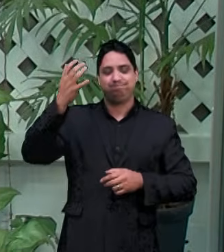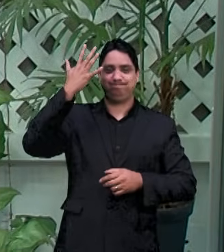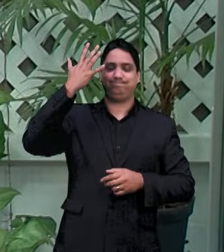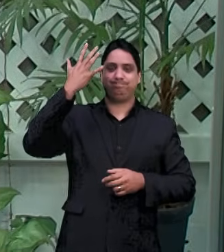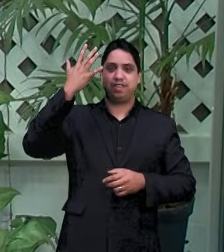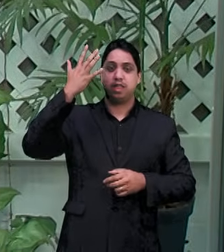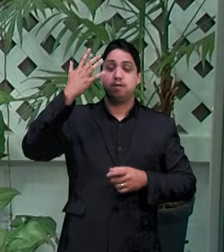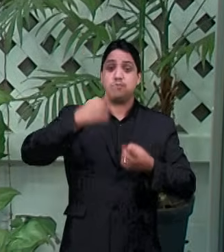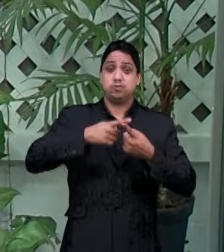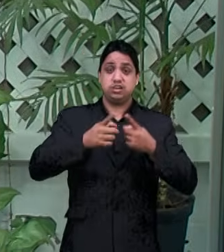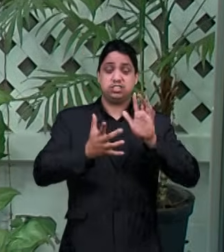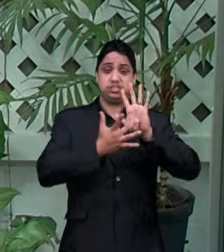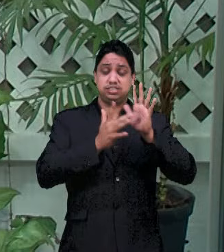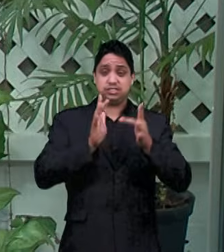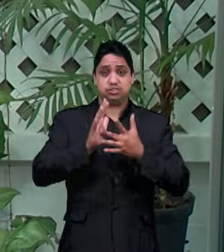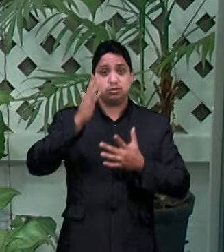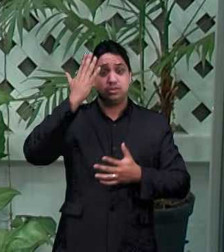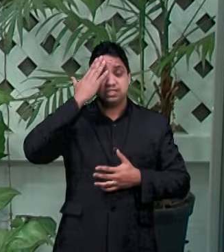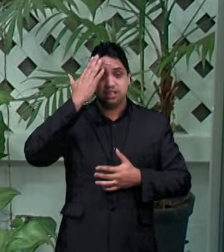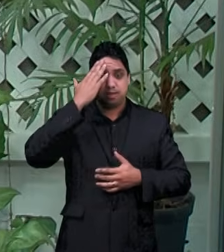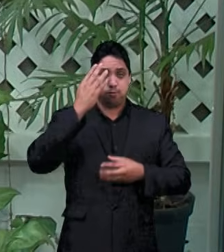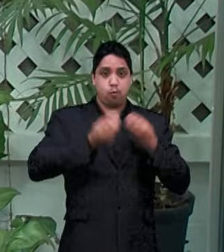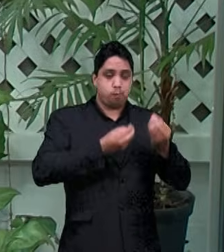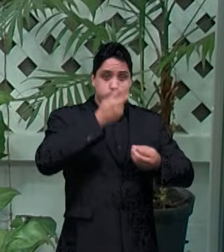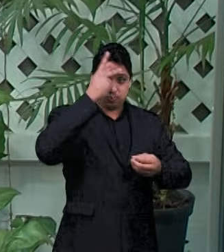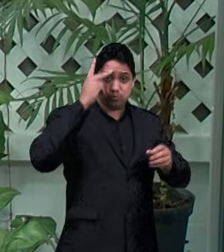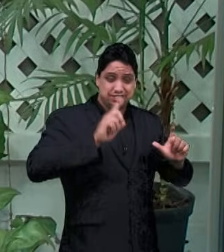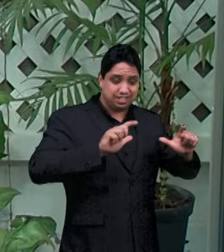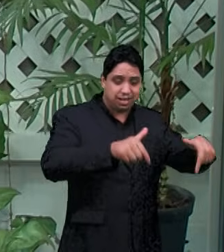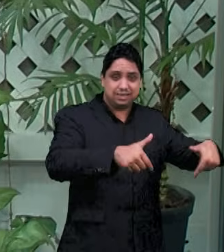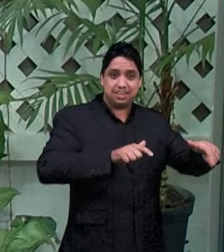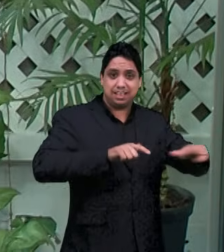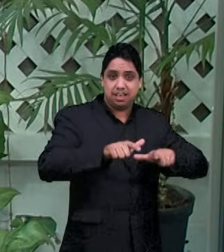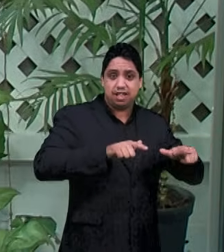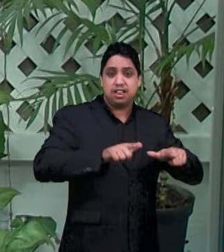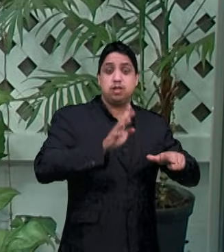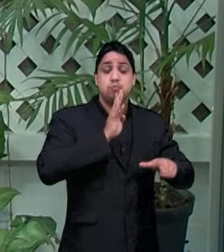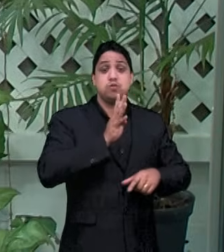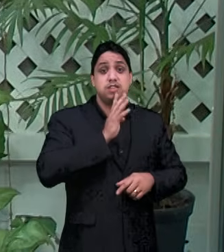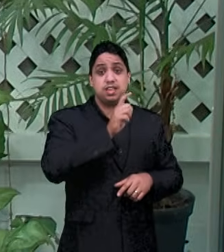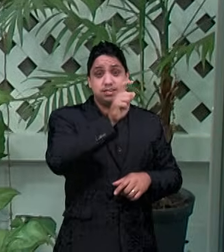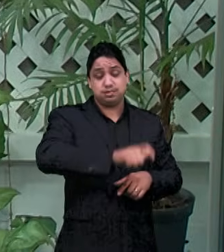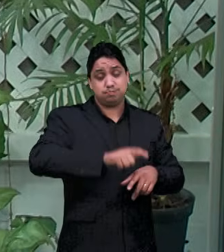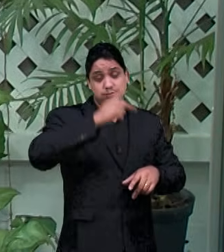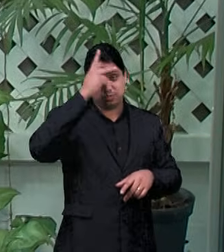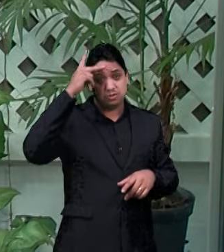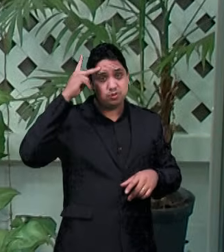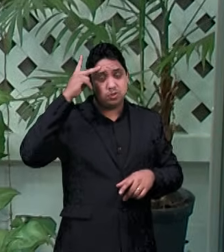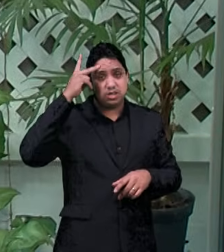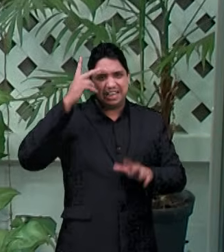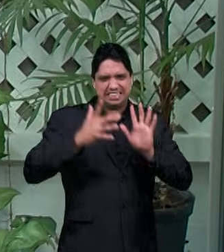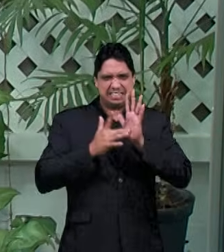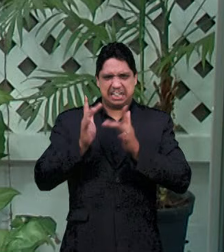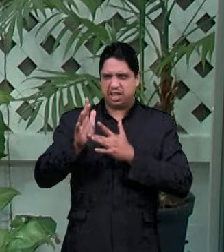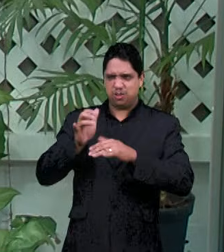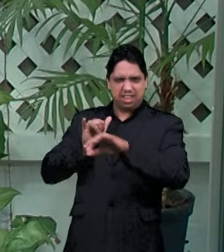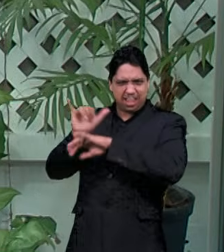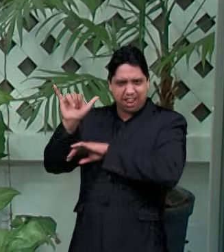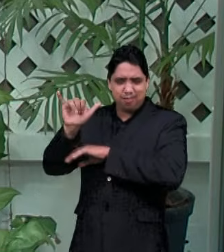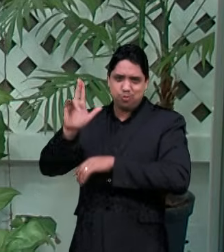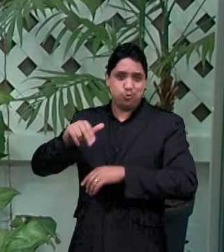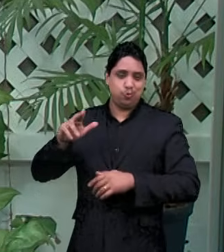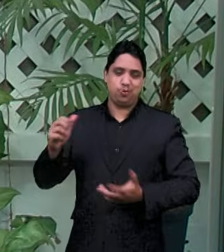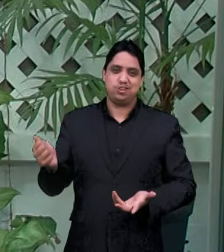agissent. Et pourquoi ils disent les choses? Personne n'est trompé. Et il est nécessaire qu'en